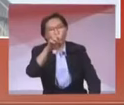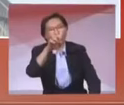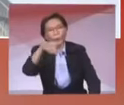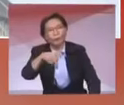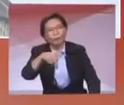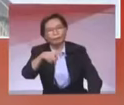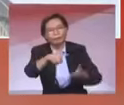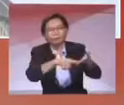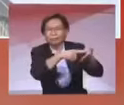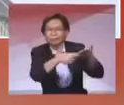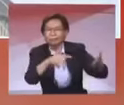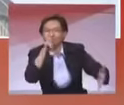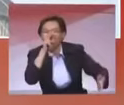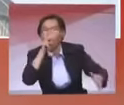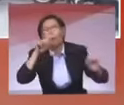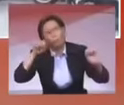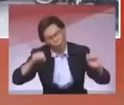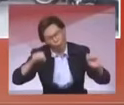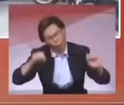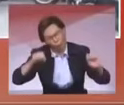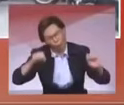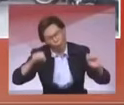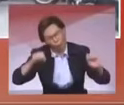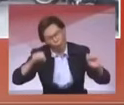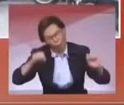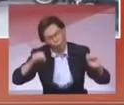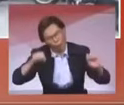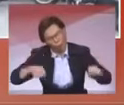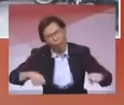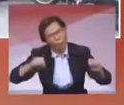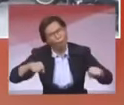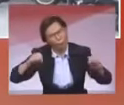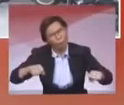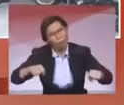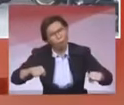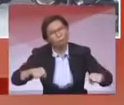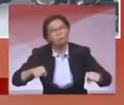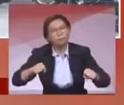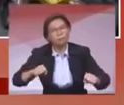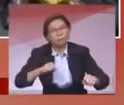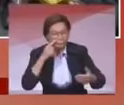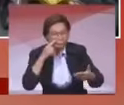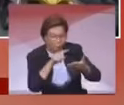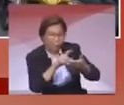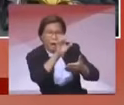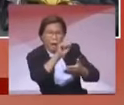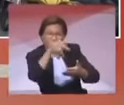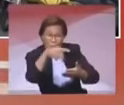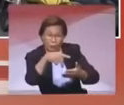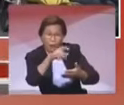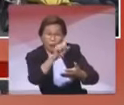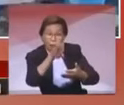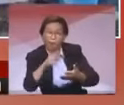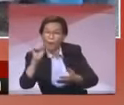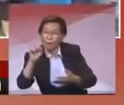election. Ya, boleh. Yes, can. Saya akan teliti SOP yang disediakan oleh